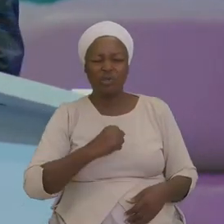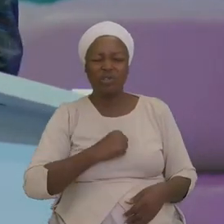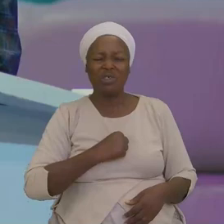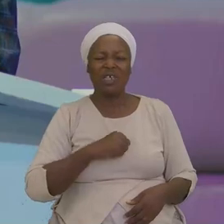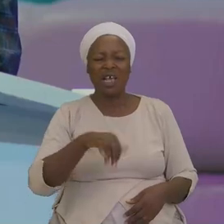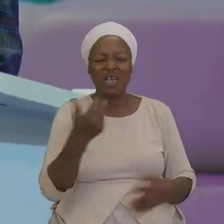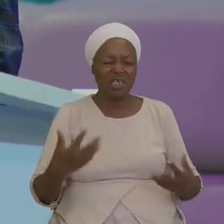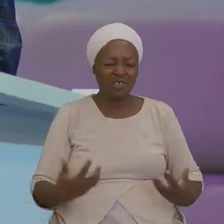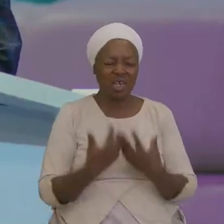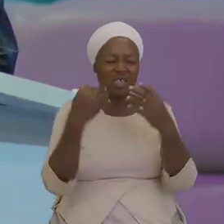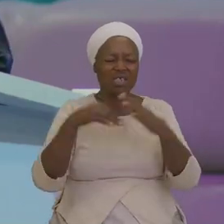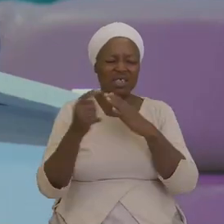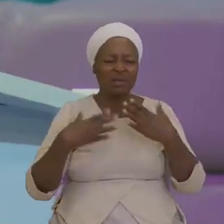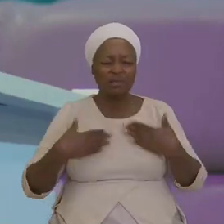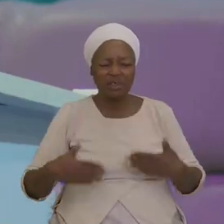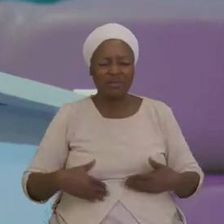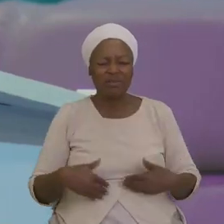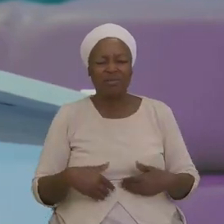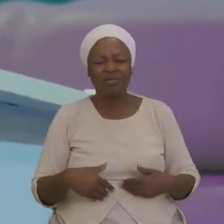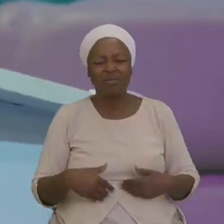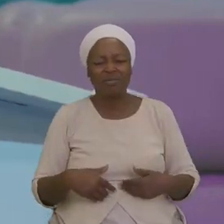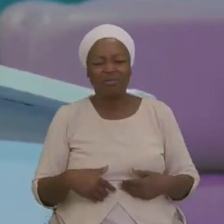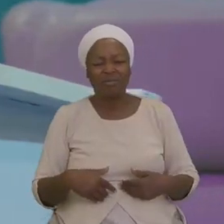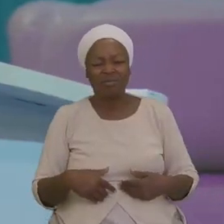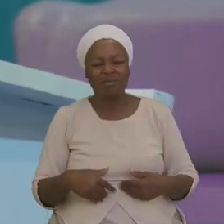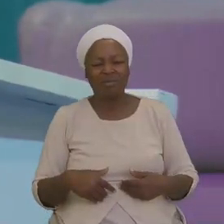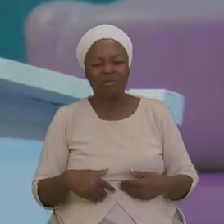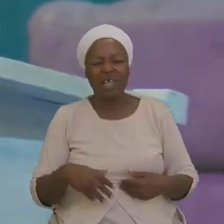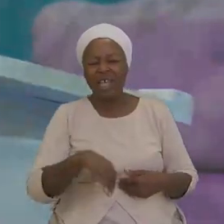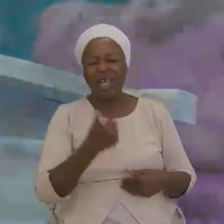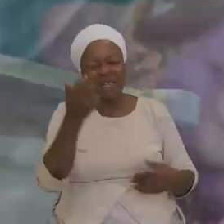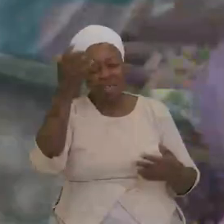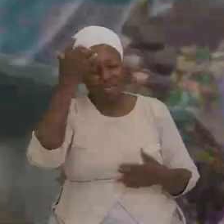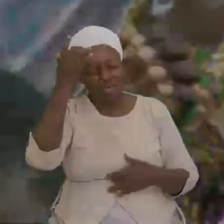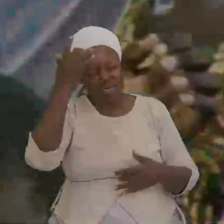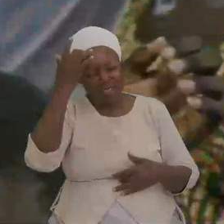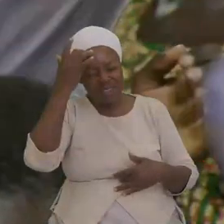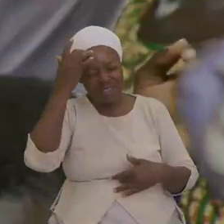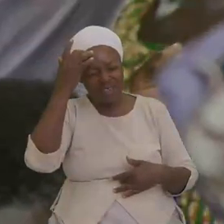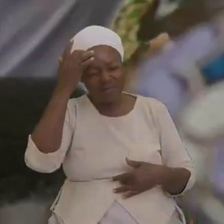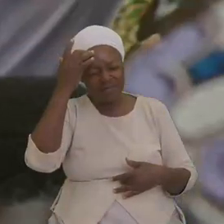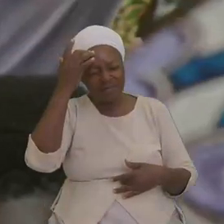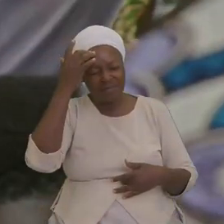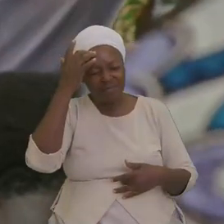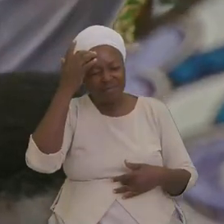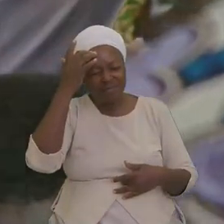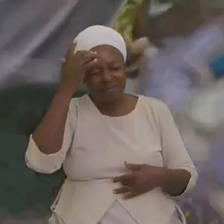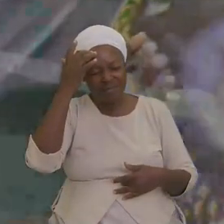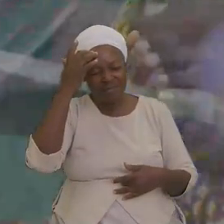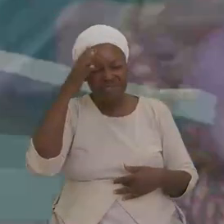Tuberculose, n'importe quel défi dans le corps. N'importe quelle maladie, infirmité.